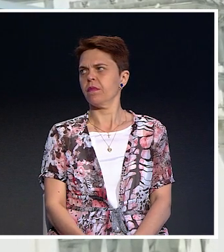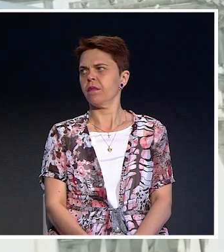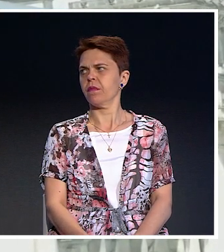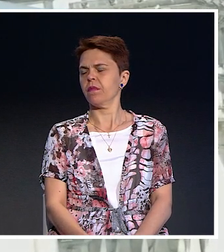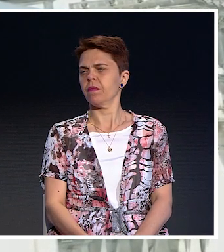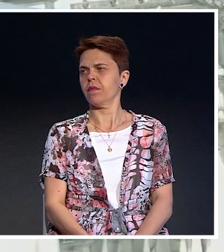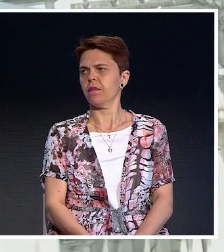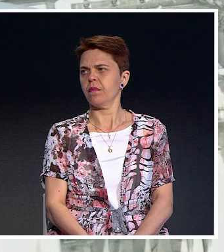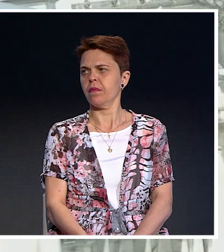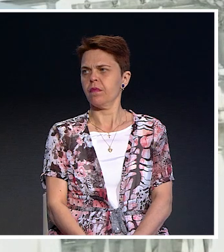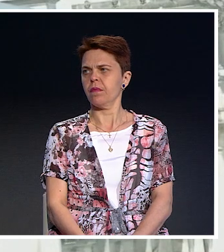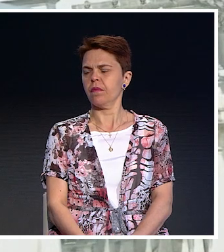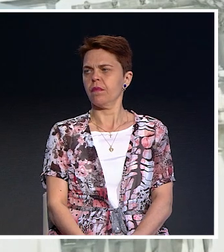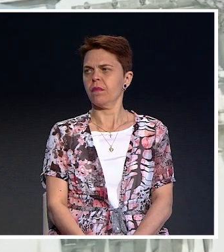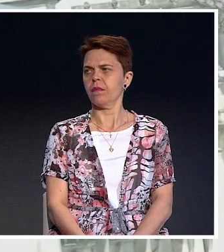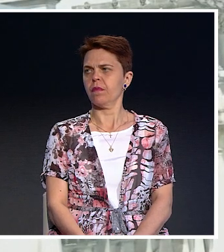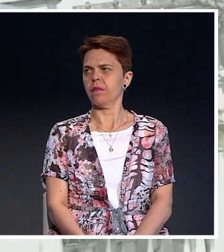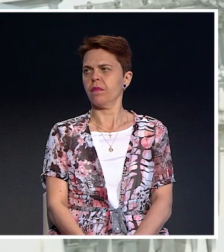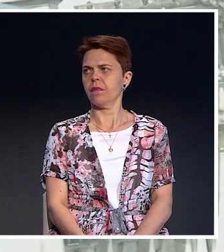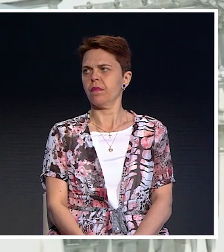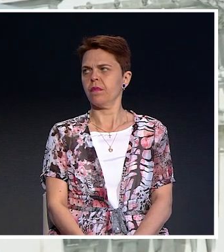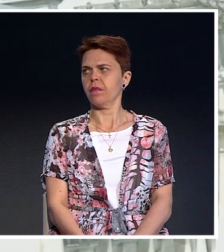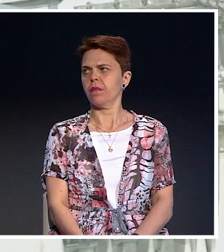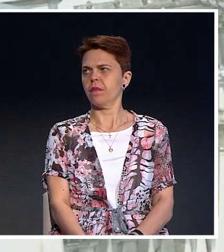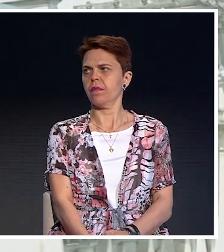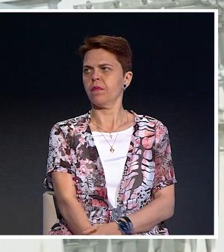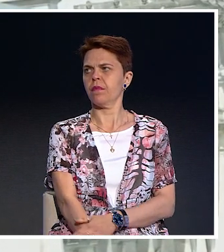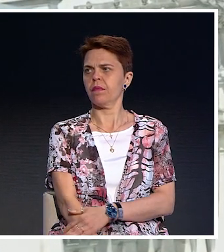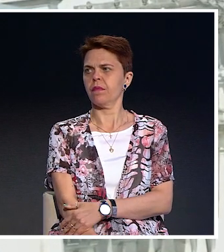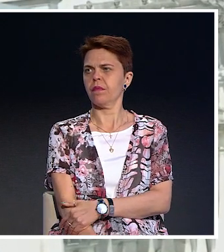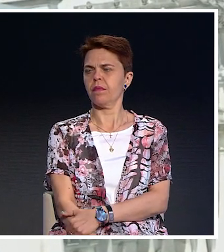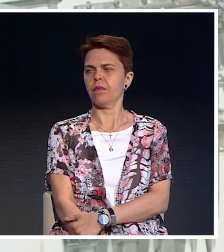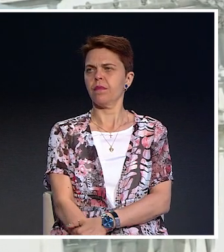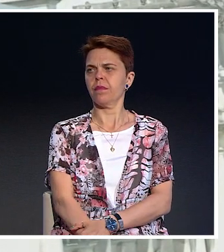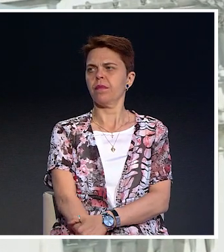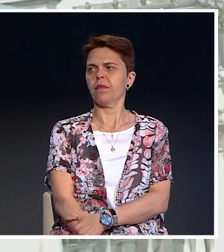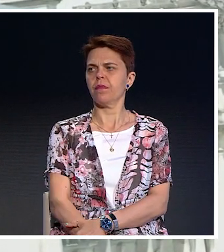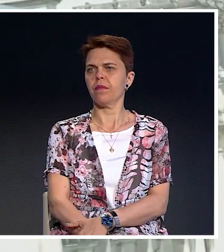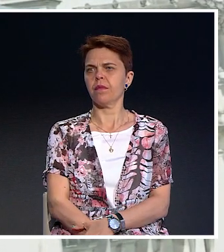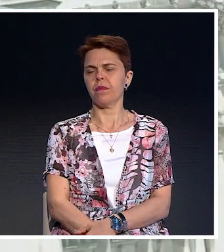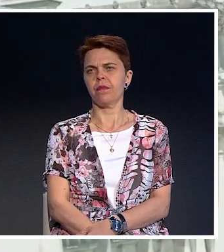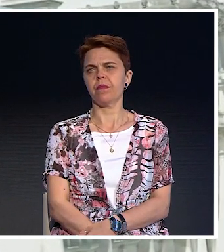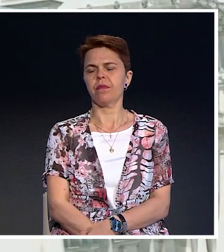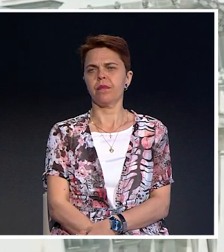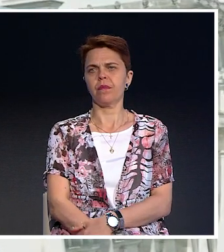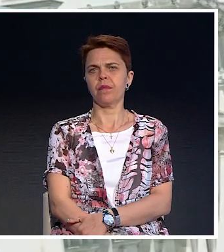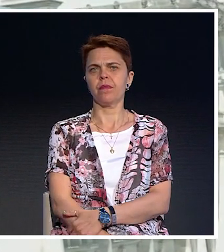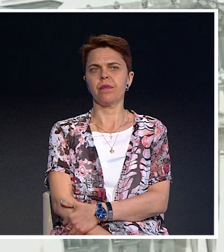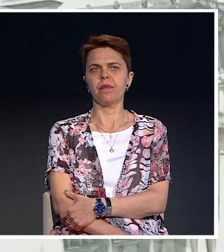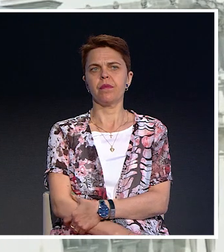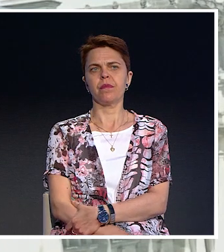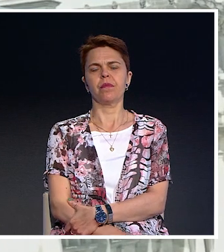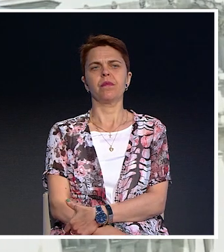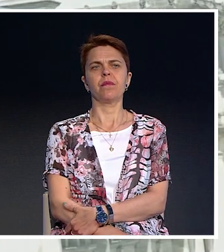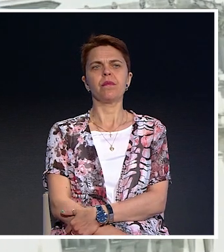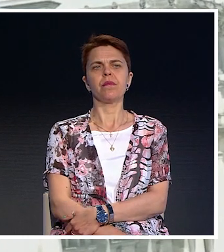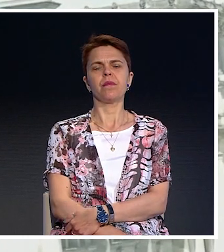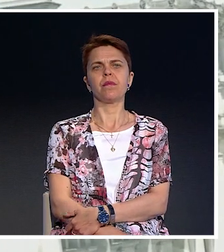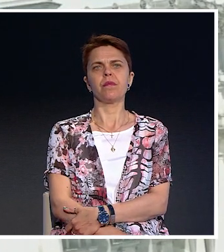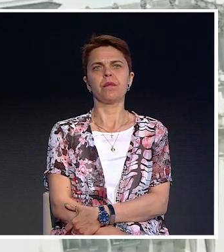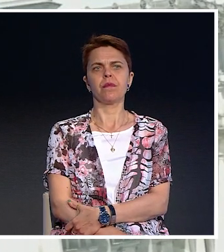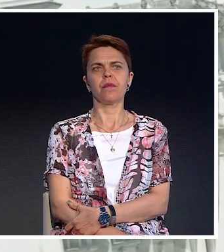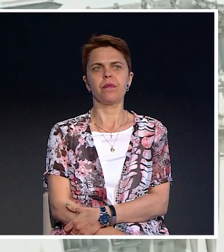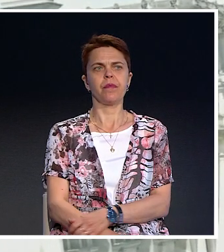і запрошення. Зараз я можу бути з вами лише з допомогою відеозвернення. Сподіваюся, наступного разу ми з вами